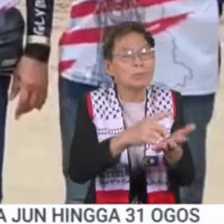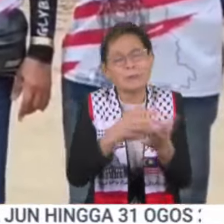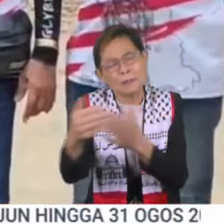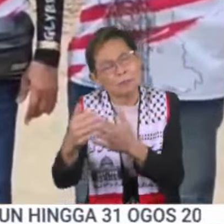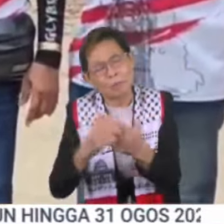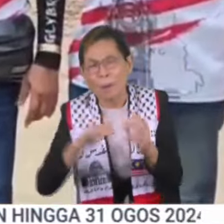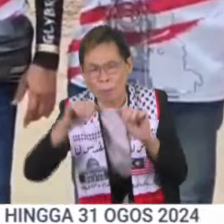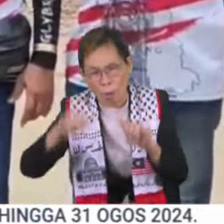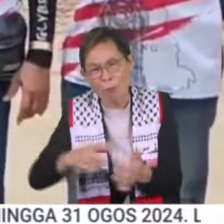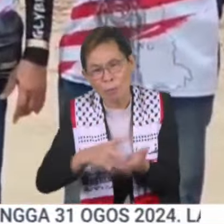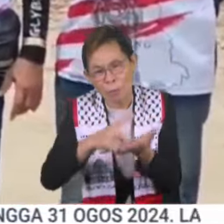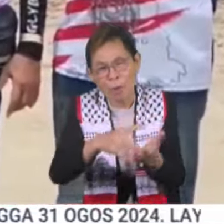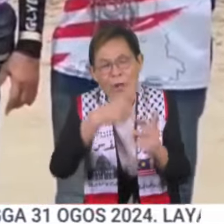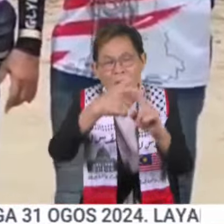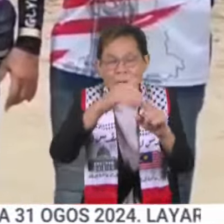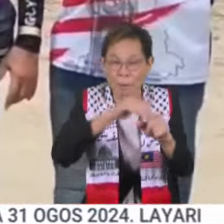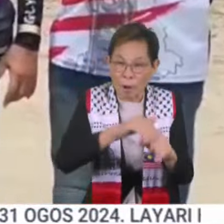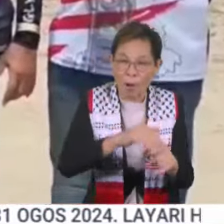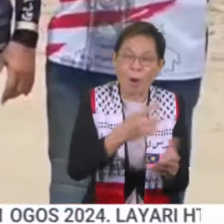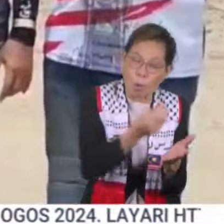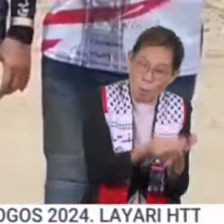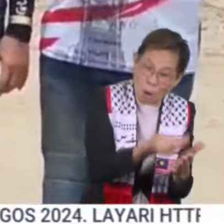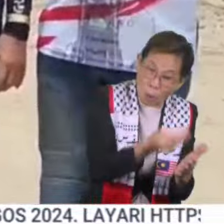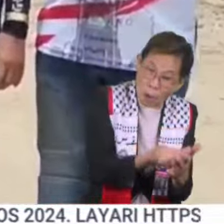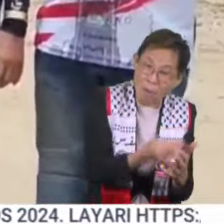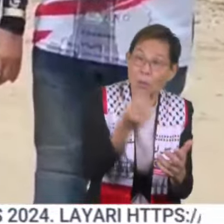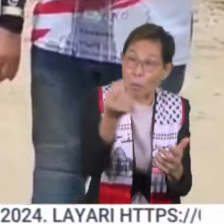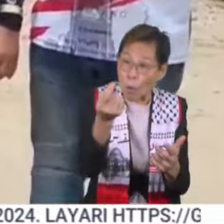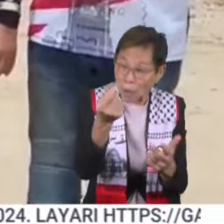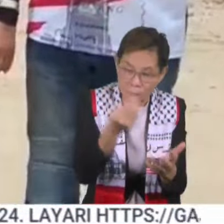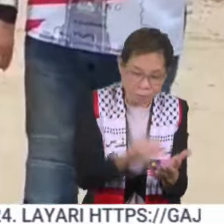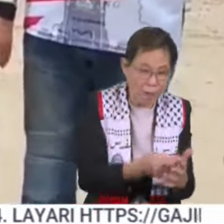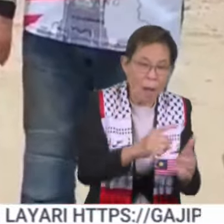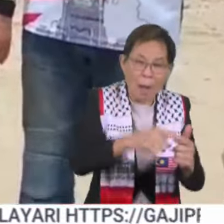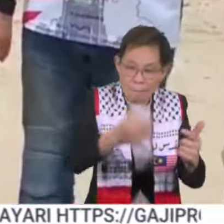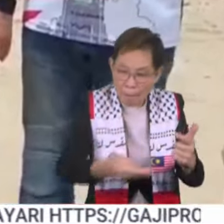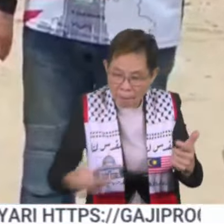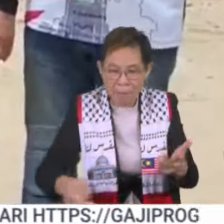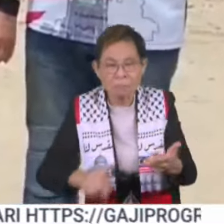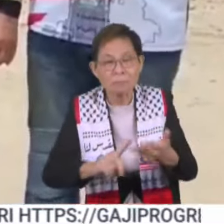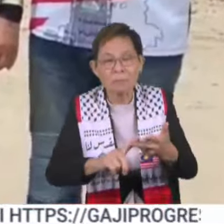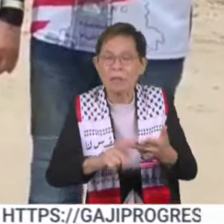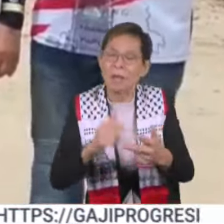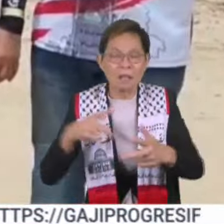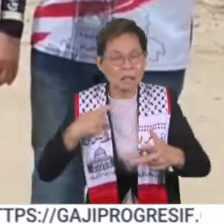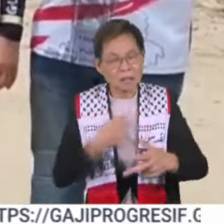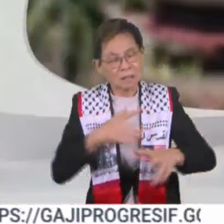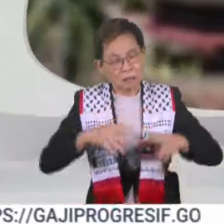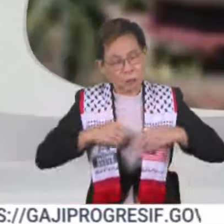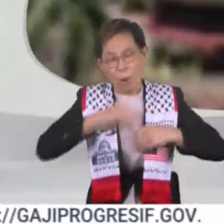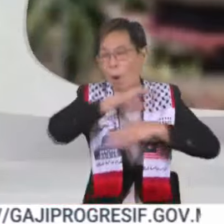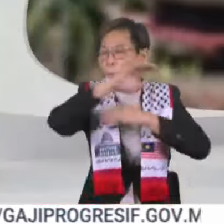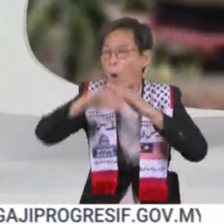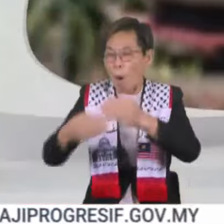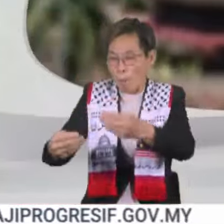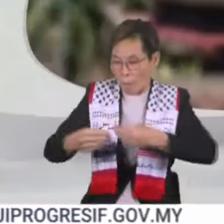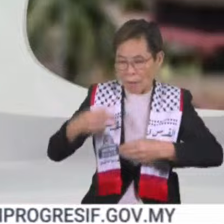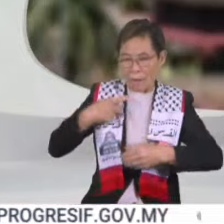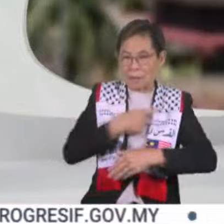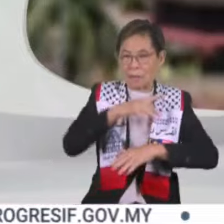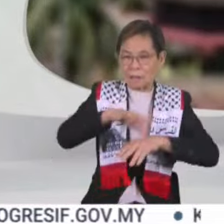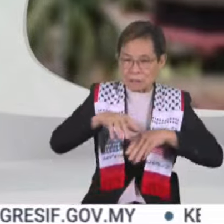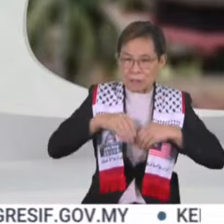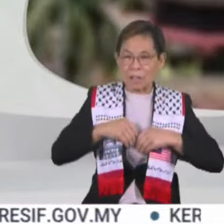lah. Daripada segi bentuk keuangan kau, daripada barang kau ikut, kita terima belaka.